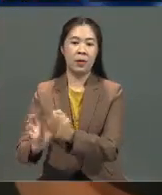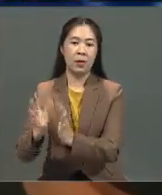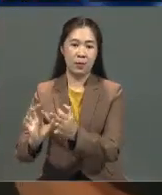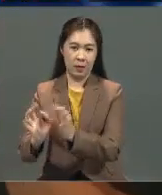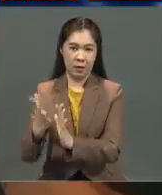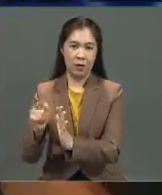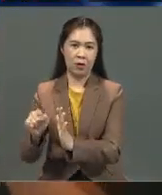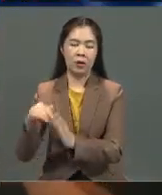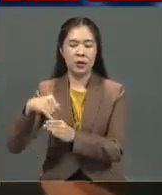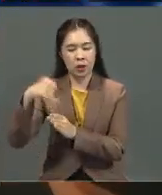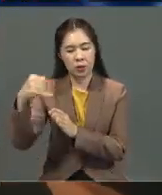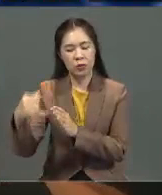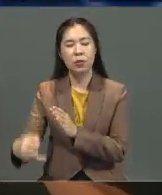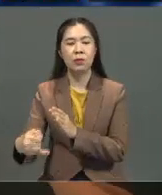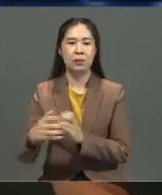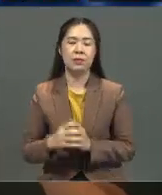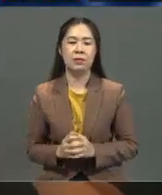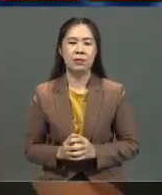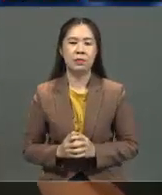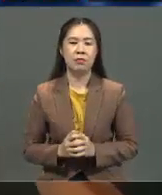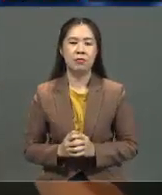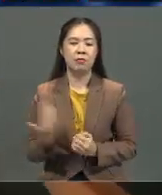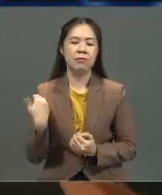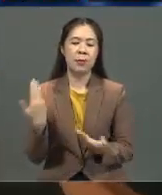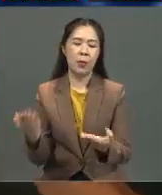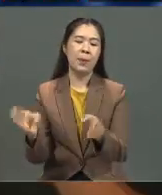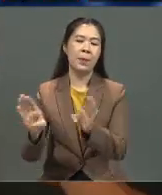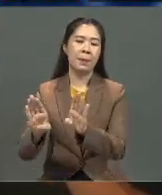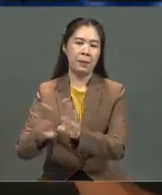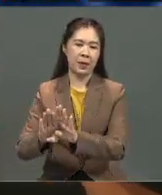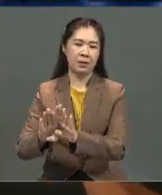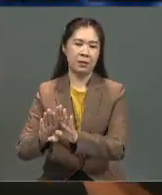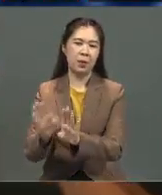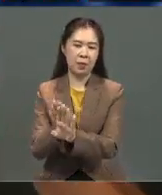ได้ให้มันจบสิ้นกระบวนการไปนะครับเป็นการปิดตำนานซีอุย